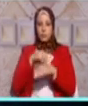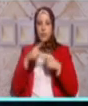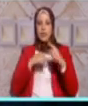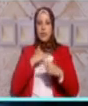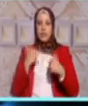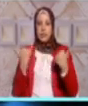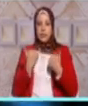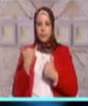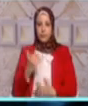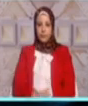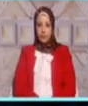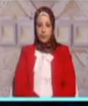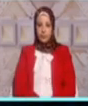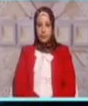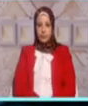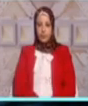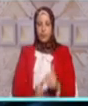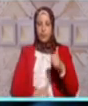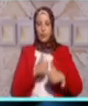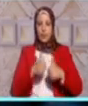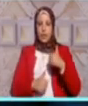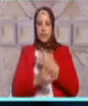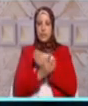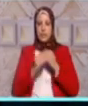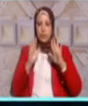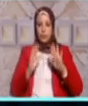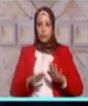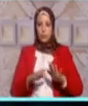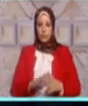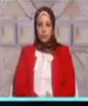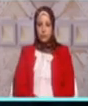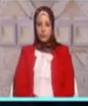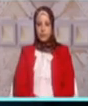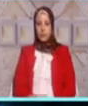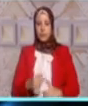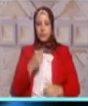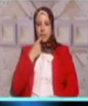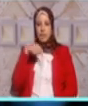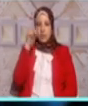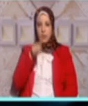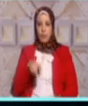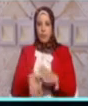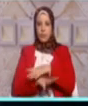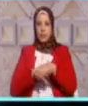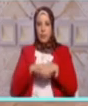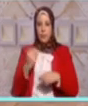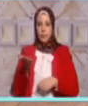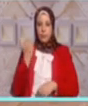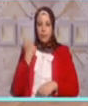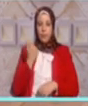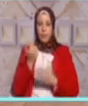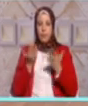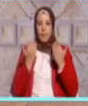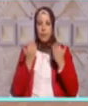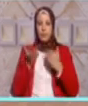فالامتحانات بتاع السنه دي فيها صراحه ظواهر كتيره جدا زي ما انا قلت لفاتك لم تحدث من قبل،